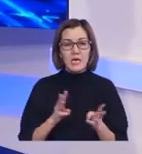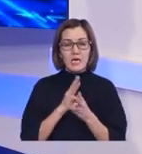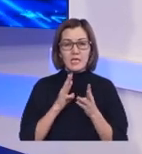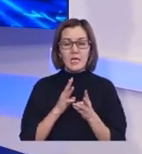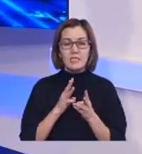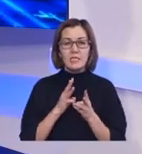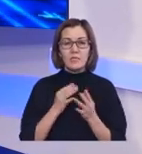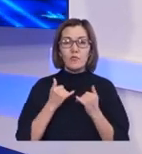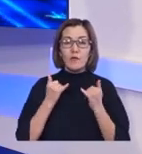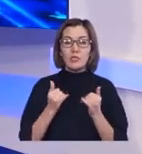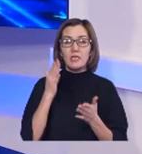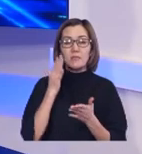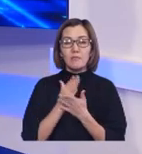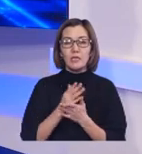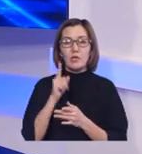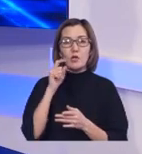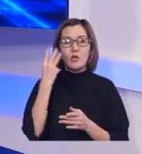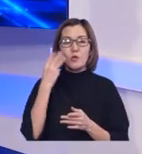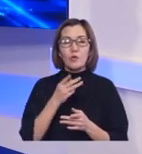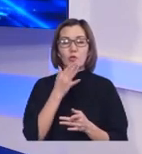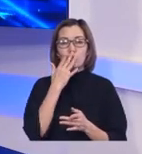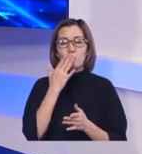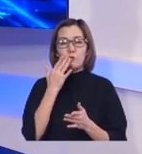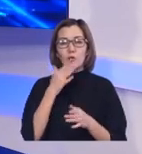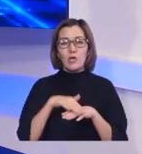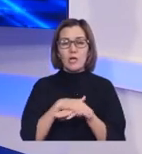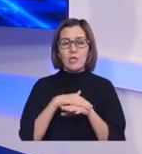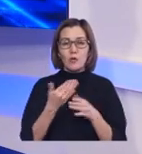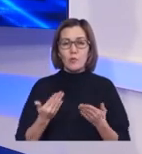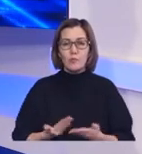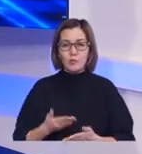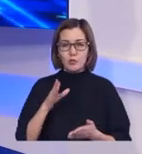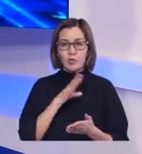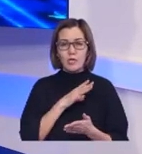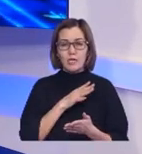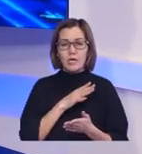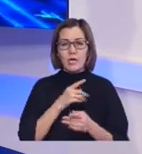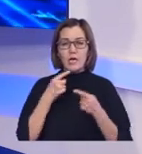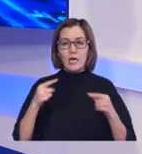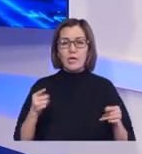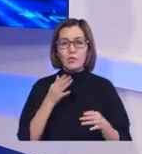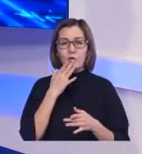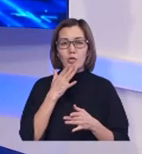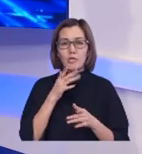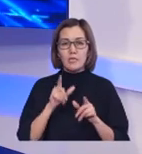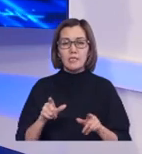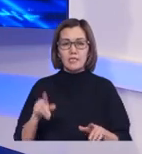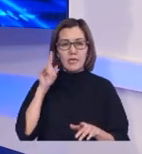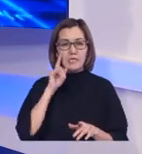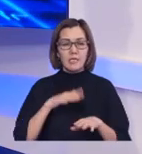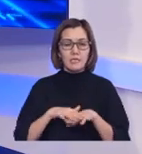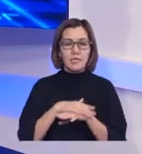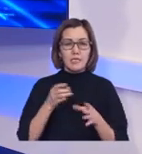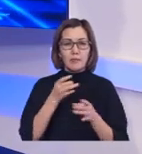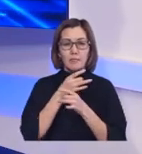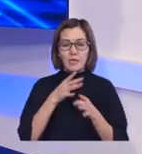білдіреді. Қазақстанда 130-дан аса ұлт өкілі тату-тәтті өмір сүріп жатыр. Бұл күн тек түрлі этнос өкілдерінің ғана емес, күллі қазақстандықтардың